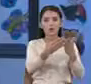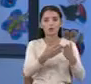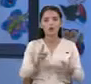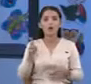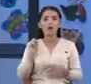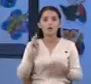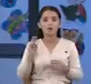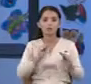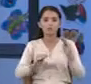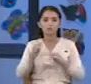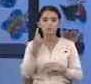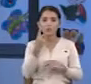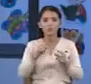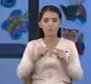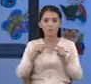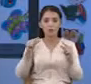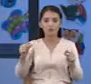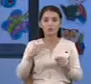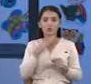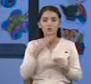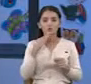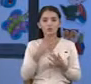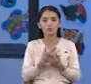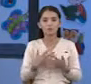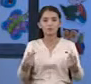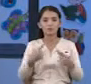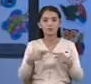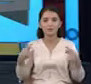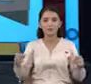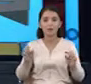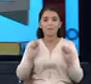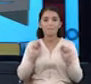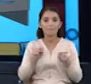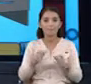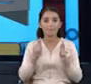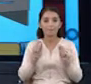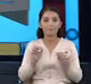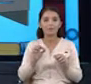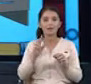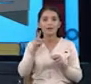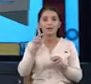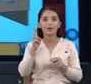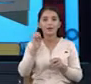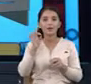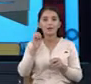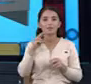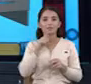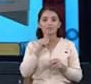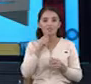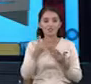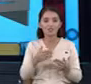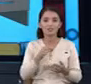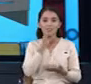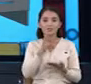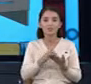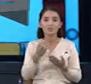пароход. Как можно построить одной палочкой столько предметов? Правильно, это карандаш.